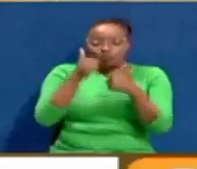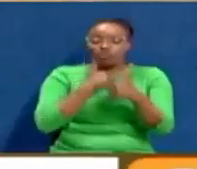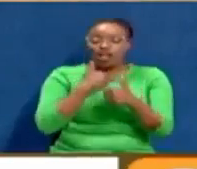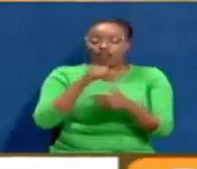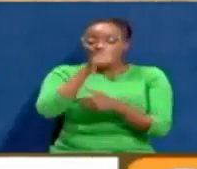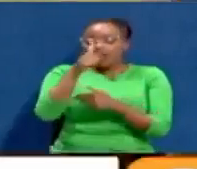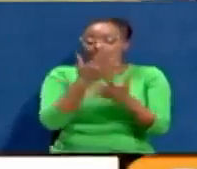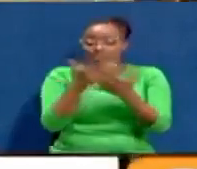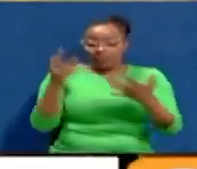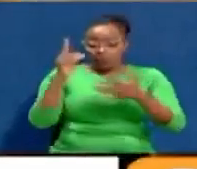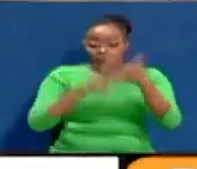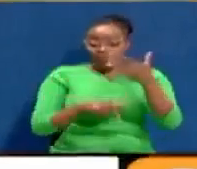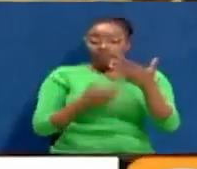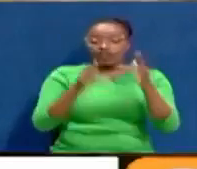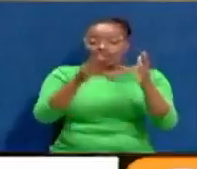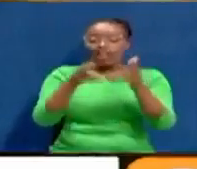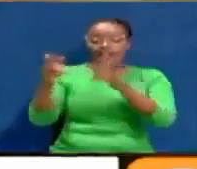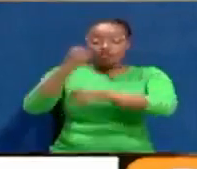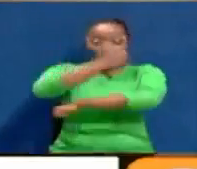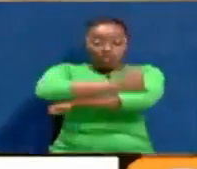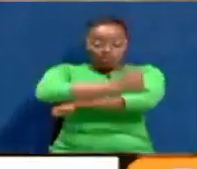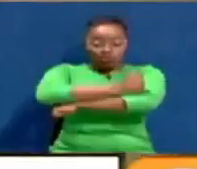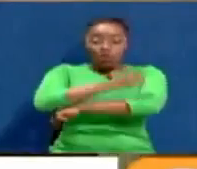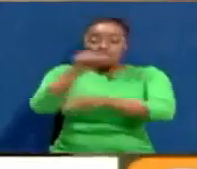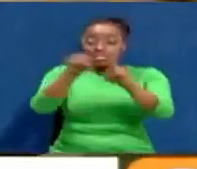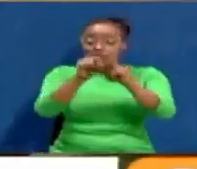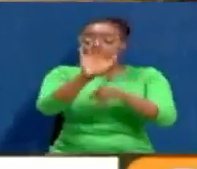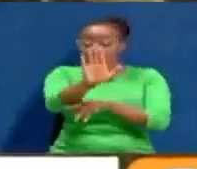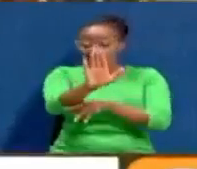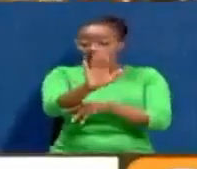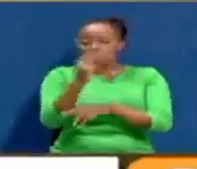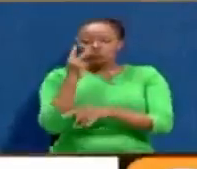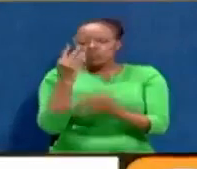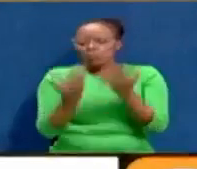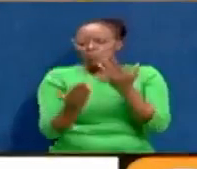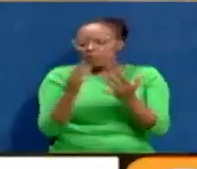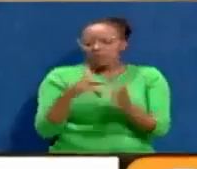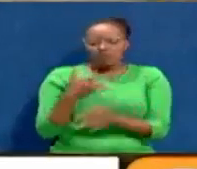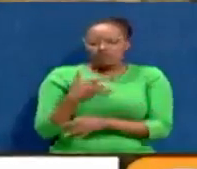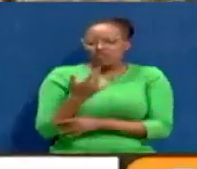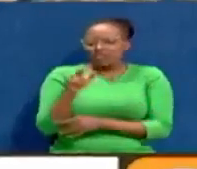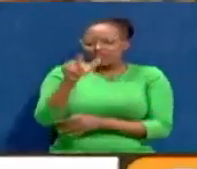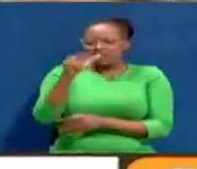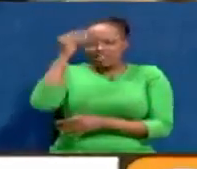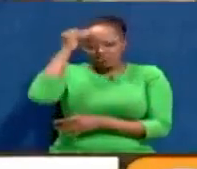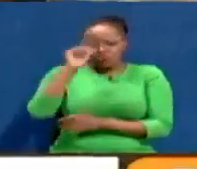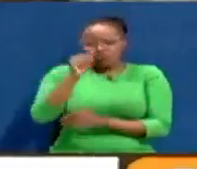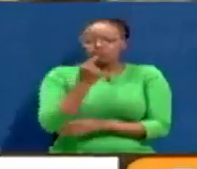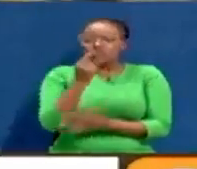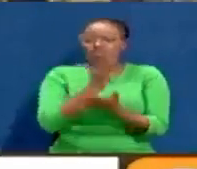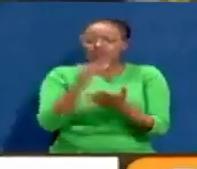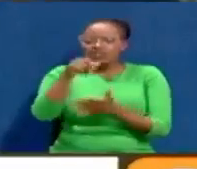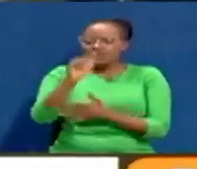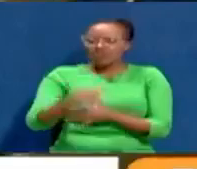pia jambo lingine ni kwamba hii ni regular school. Huko vile ulivyo, labda unaezaona kana kwamba unaezaambia yule mwanafunzi kitu,